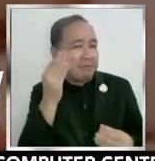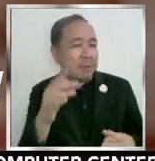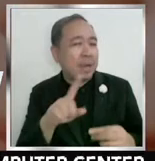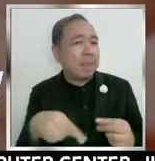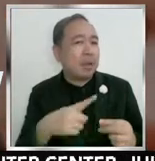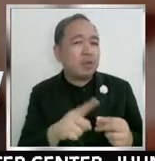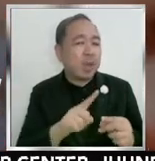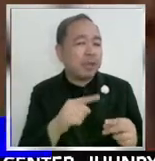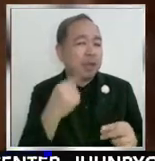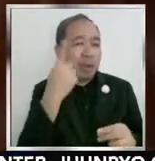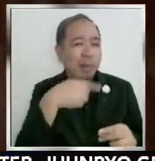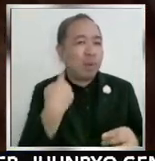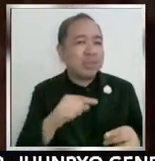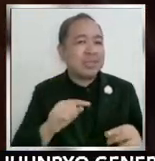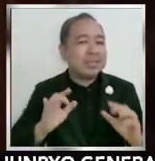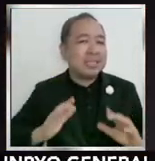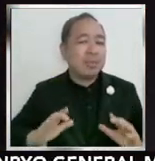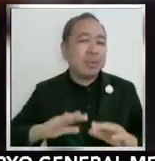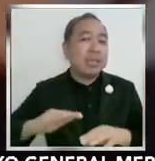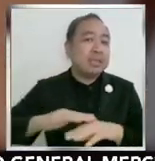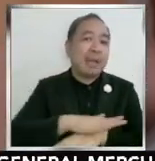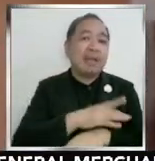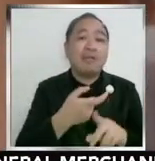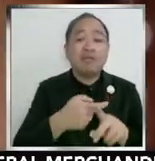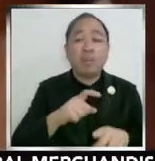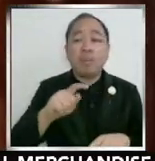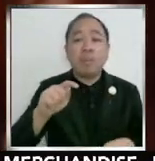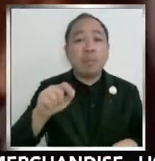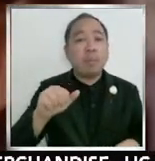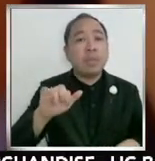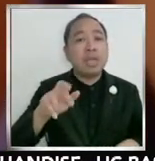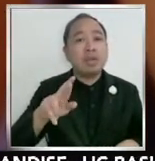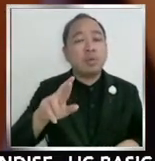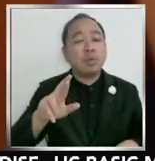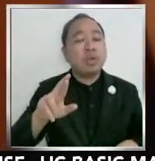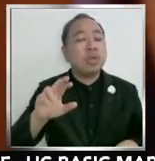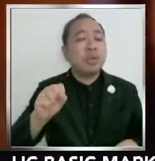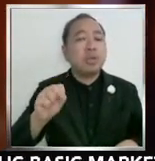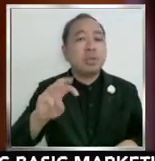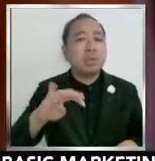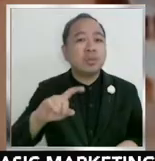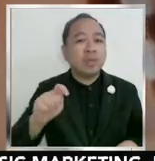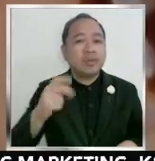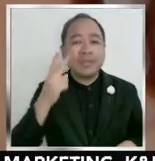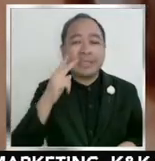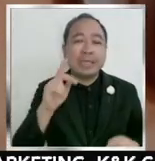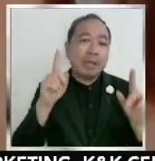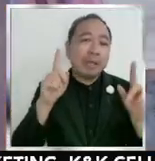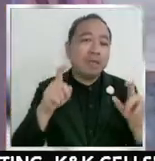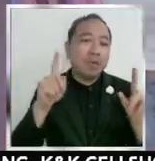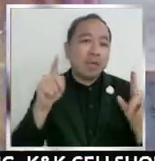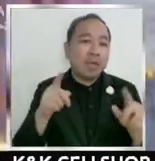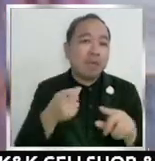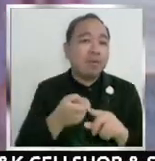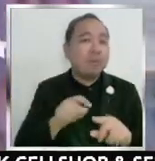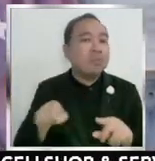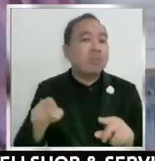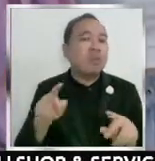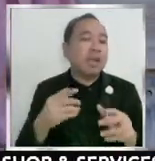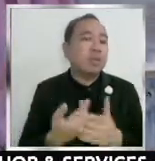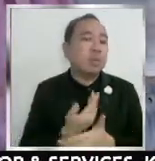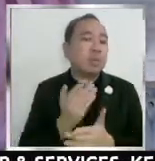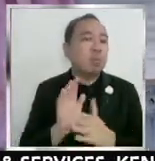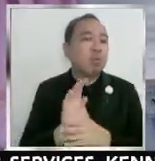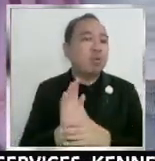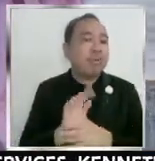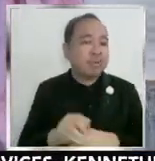Taylor Swift inspired pa nga ang caption ni Kylene sa isang set of photos na I was enchanted to meet you. Nagpakinig